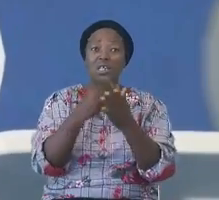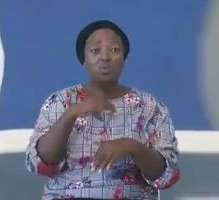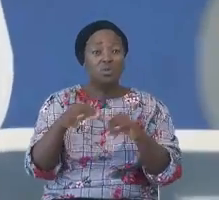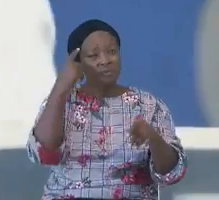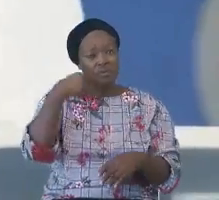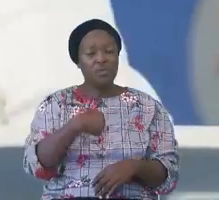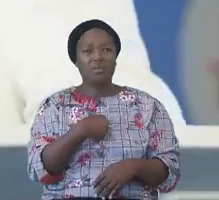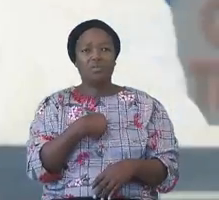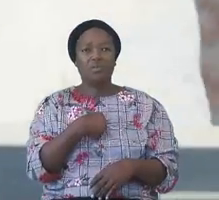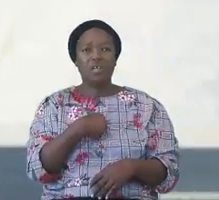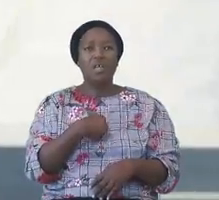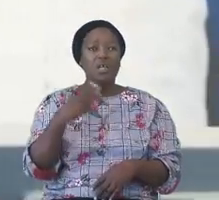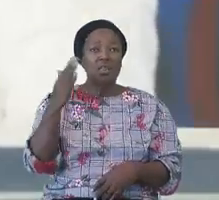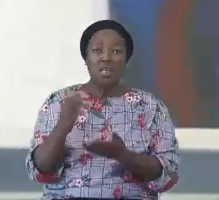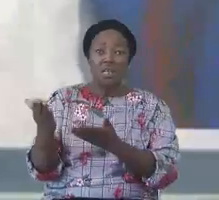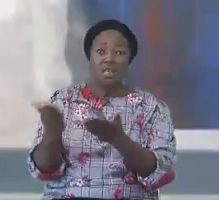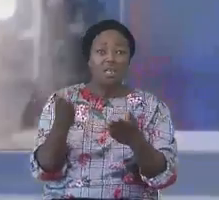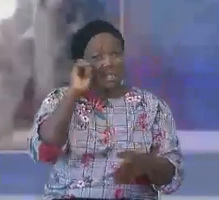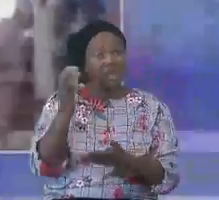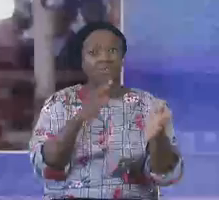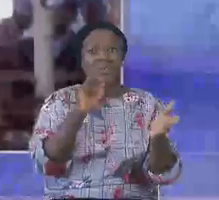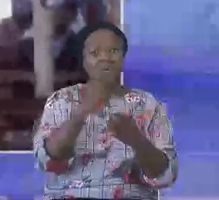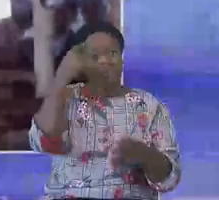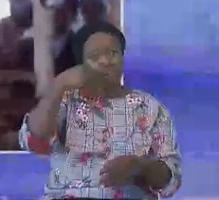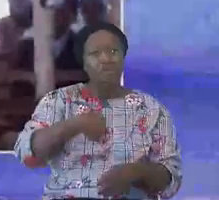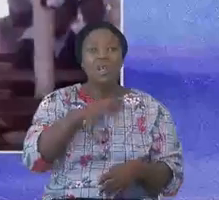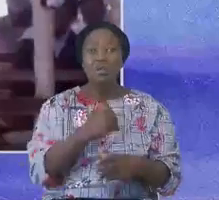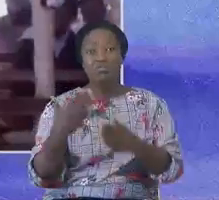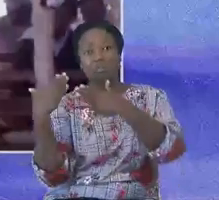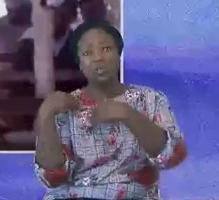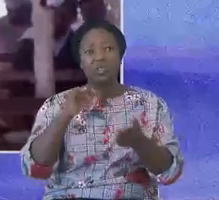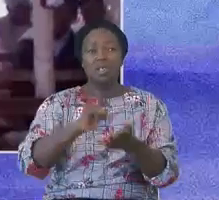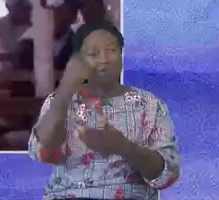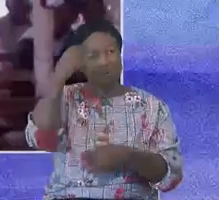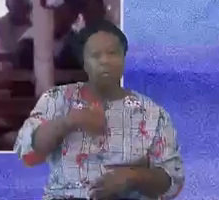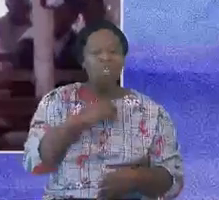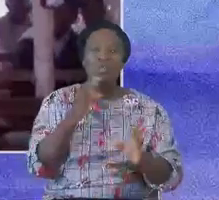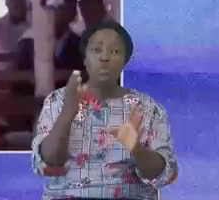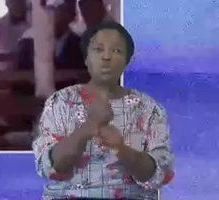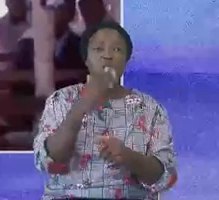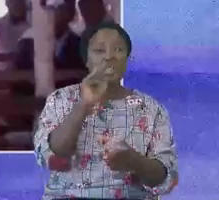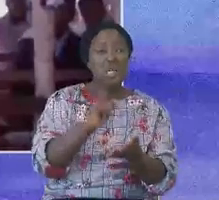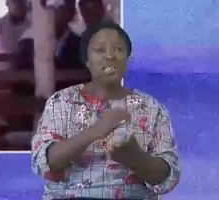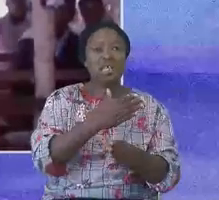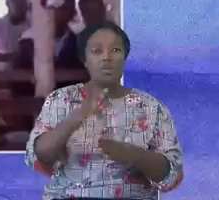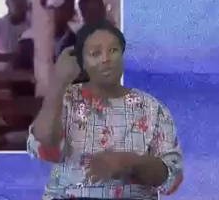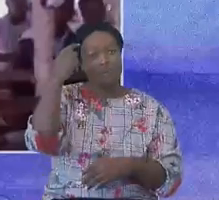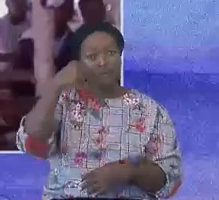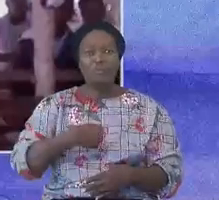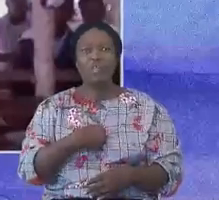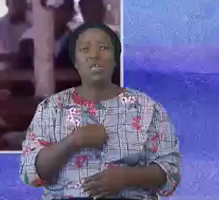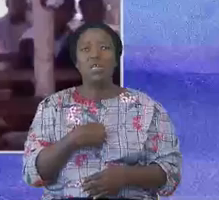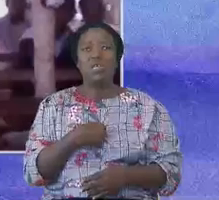et tu apparais devant le Seigneur, et tu dis, ça, il a fait pour moi, il a porté cela pour moi, il